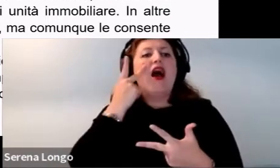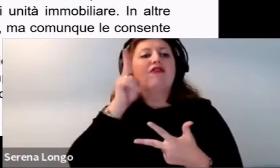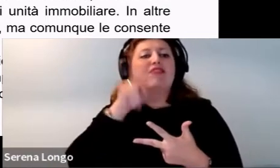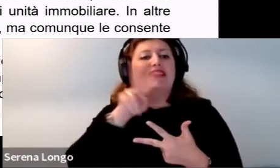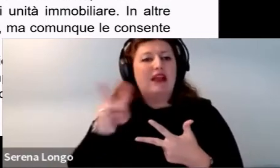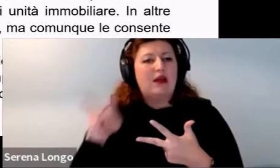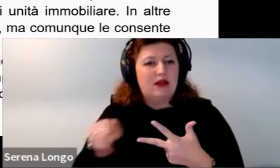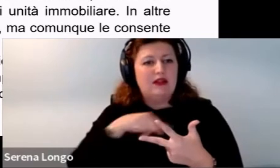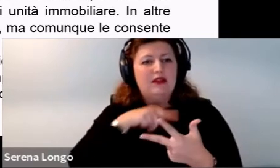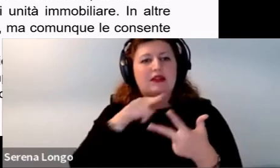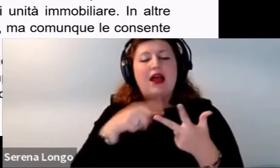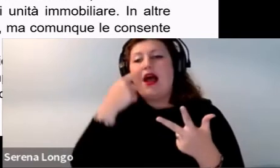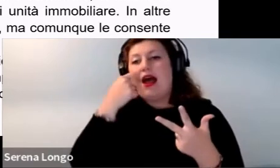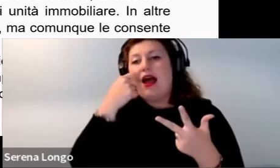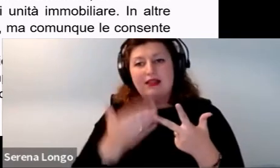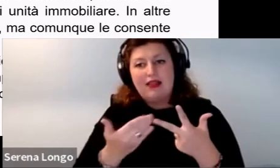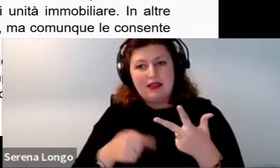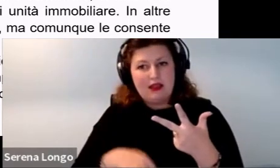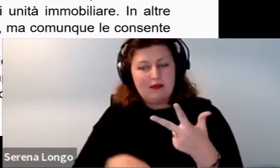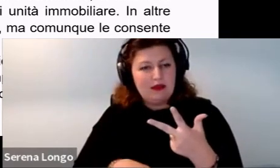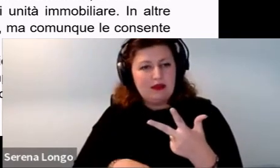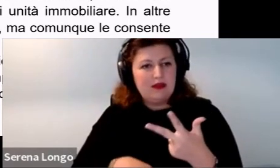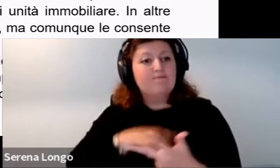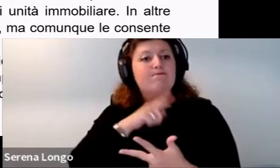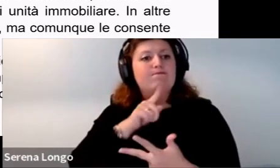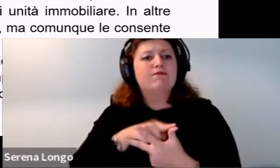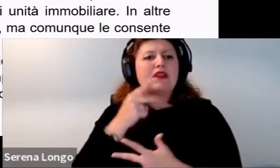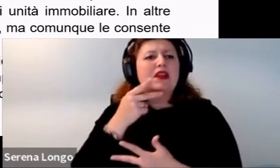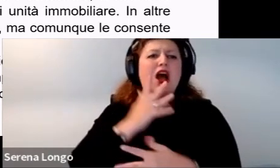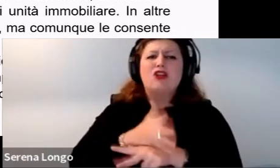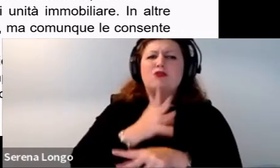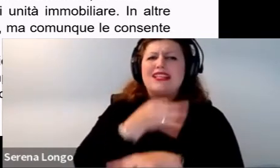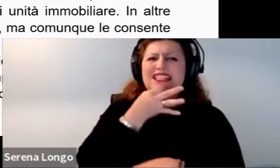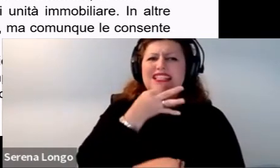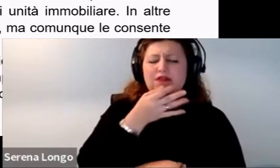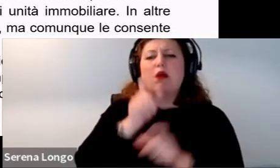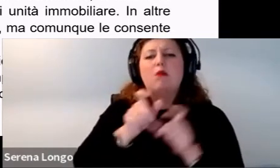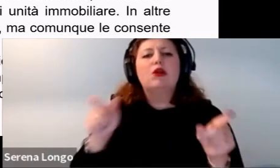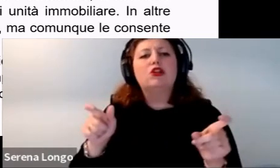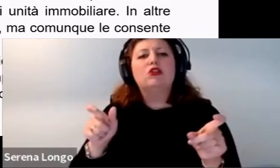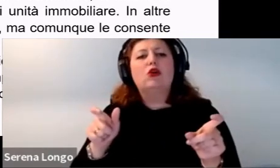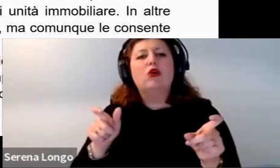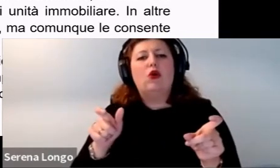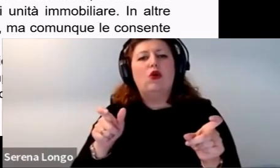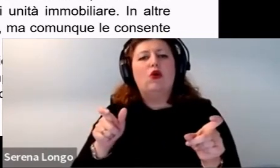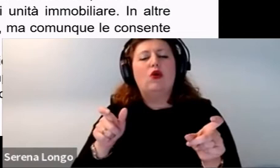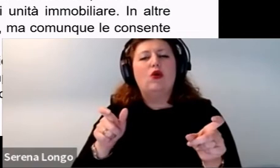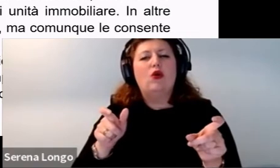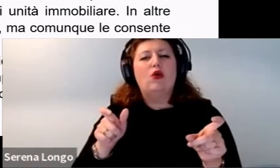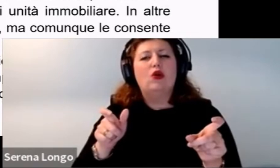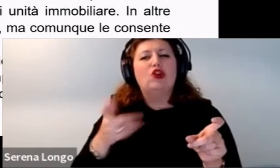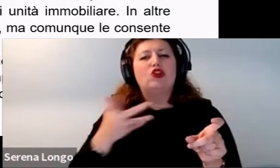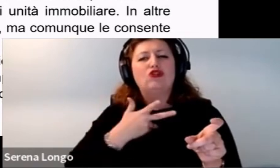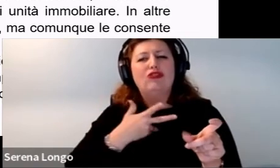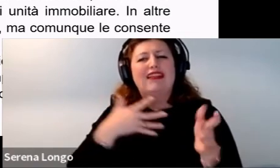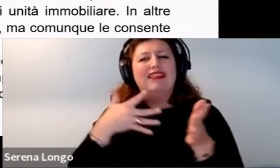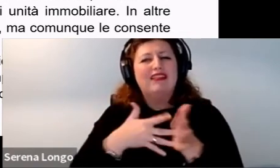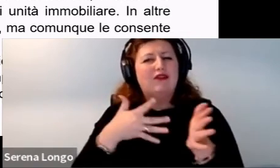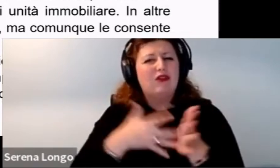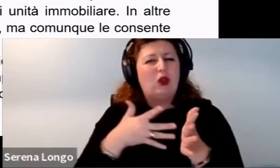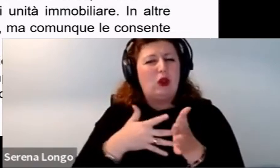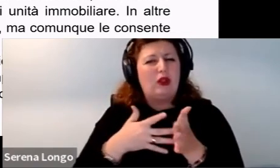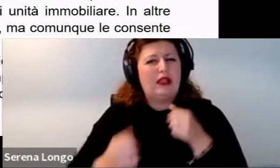l'adattabilità. L'accessibilità si intende la possibilità per persone con ridotta o impedita capacità motoria